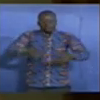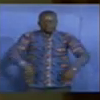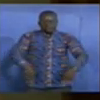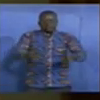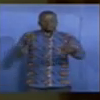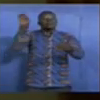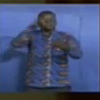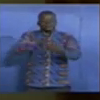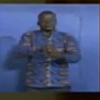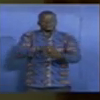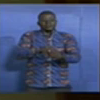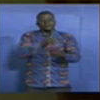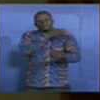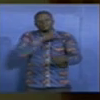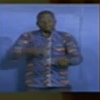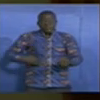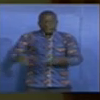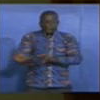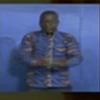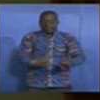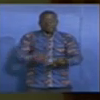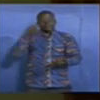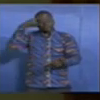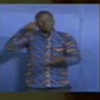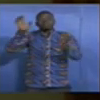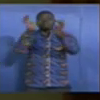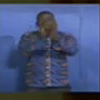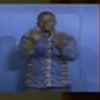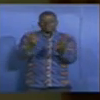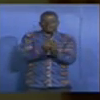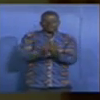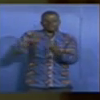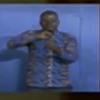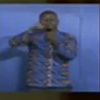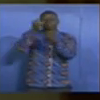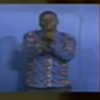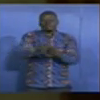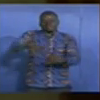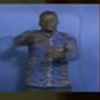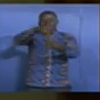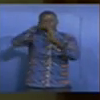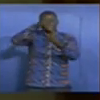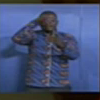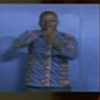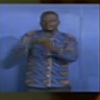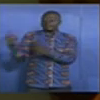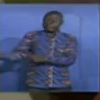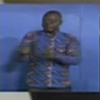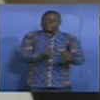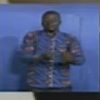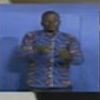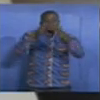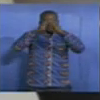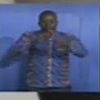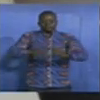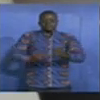maire également a entrepris des démarches pour prendre contact avec des structures, des sociétés qui sont spécialisées dans le transport urbain et donc dans la sécurité routière.